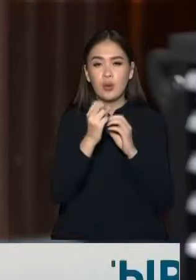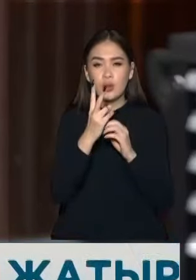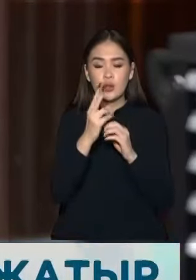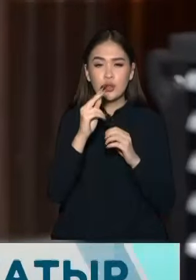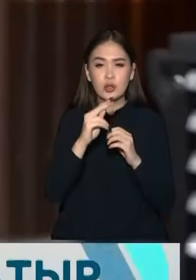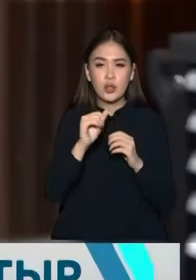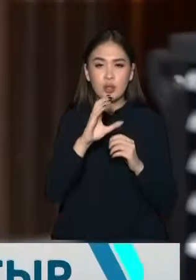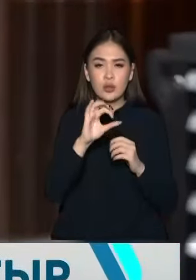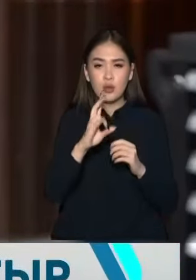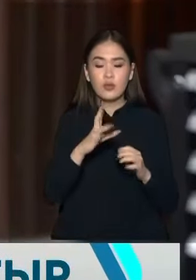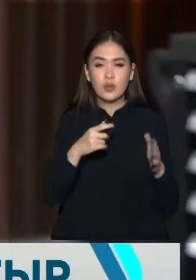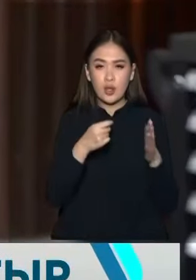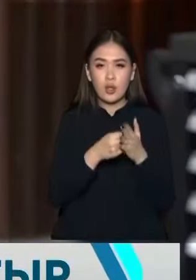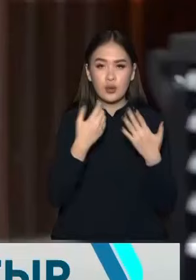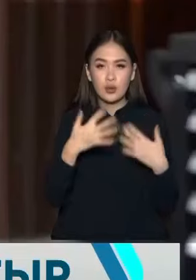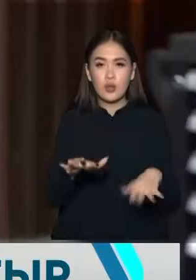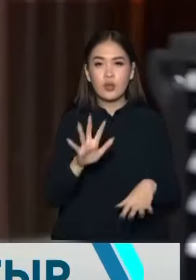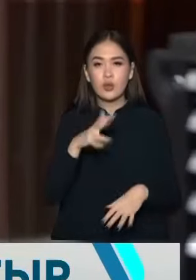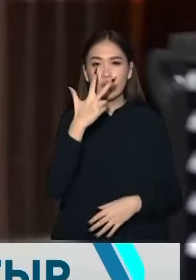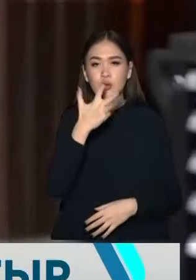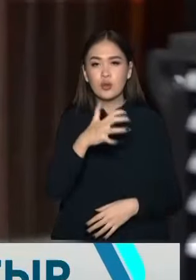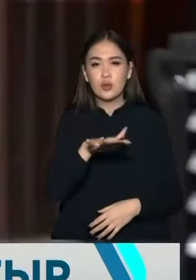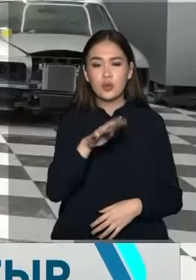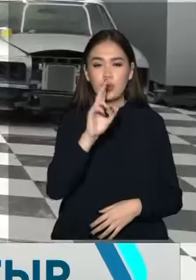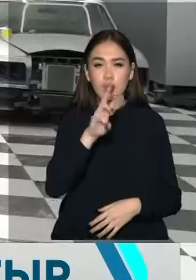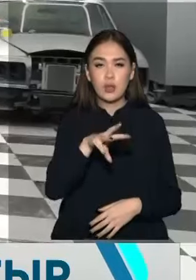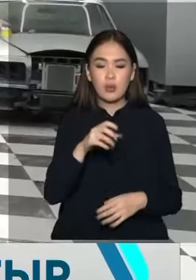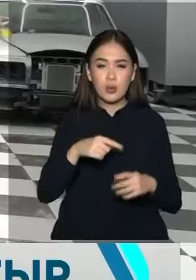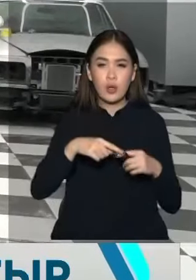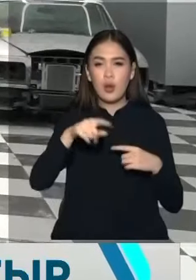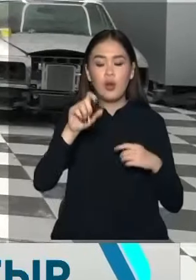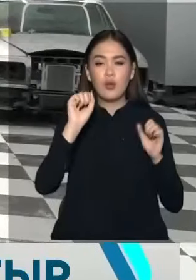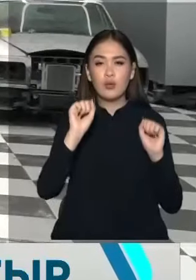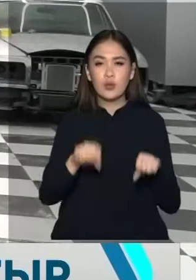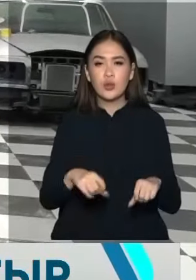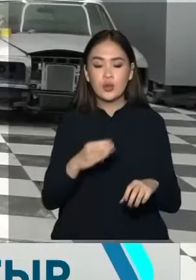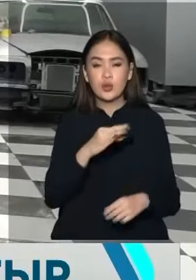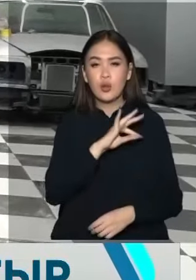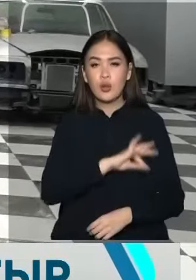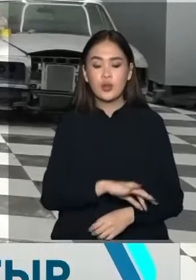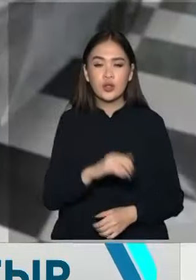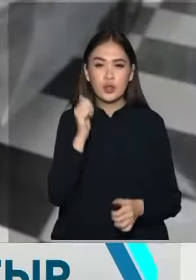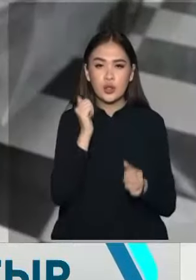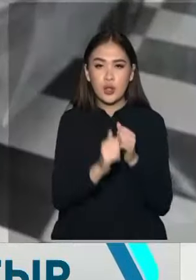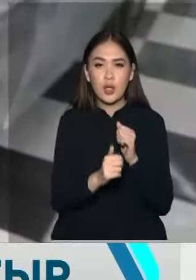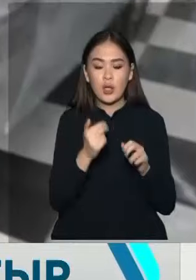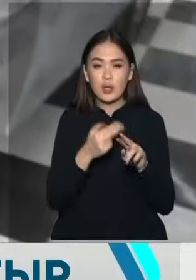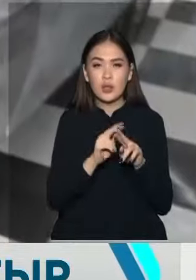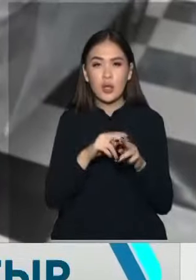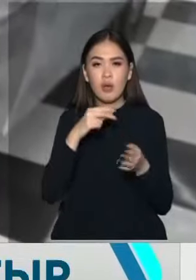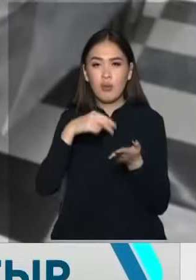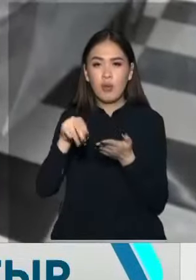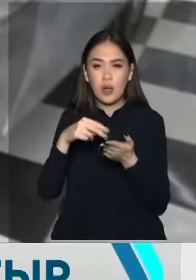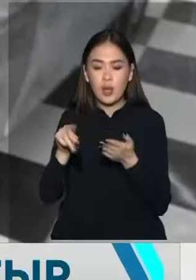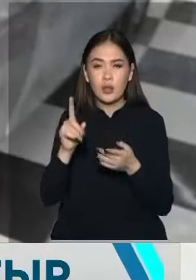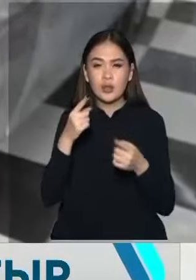толып қалады. И бағанағыдай шамамен 250 шақырым жүре аласыз. Тағы бір тиімдісі жиі құрал сайман алмайсыз.